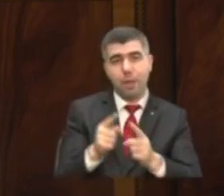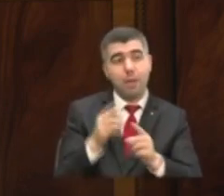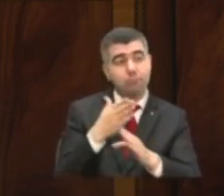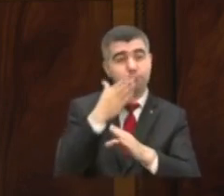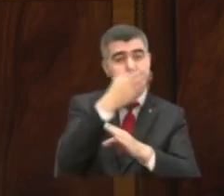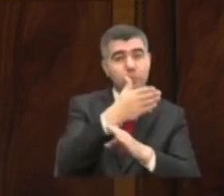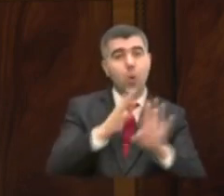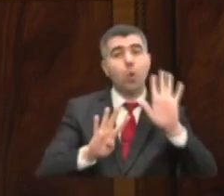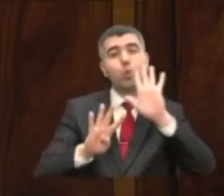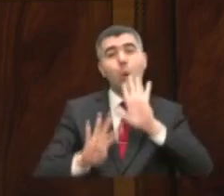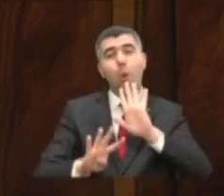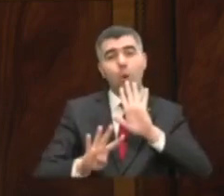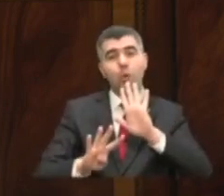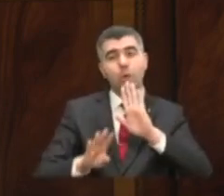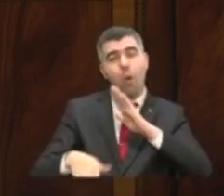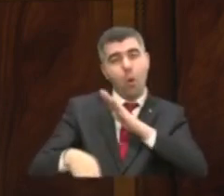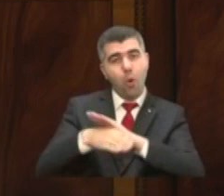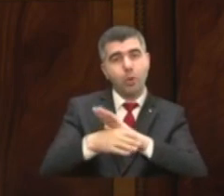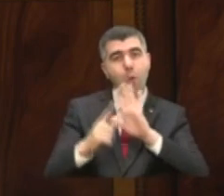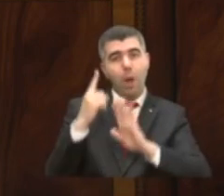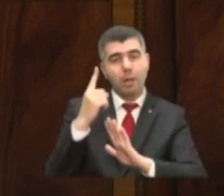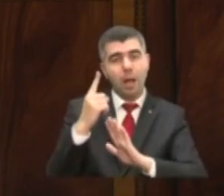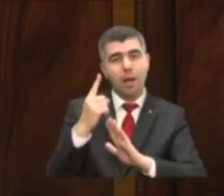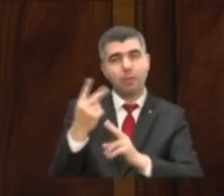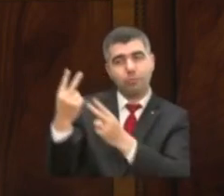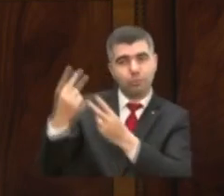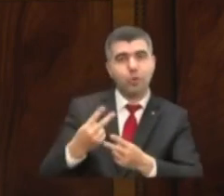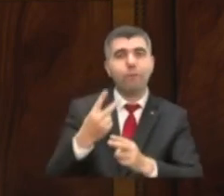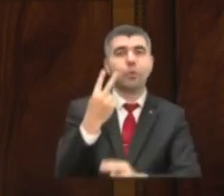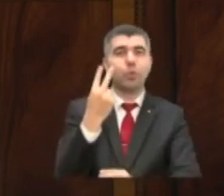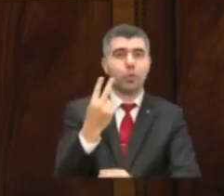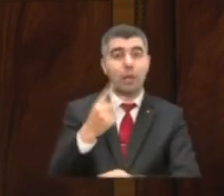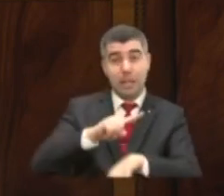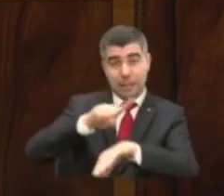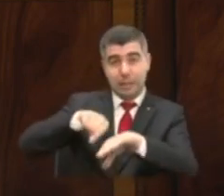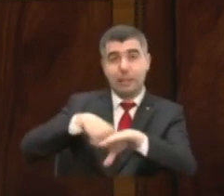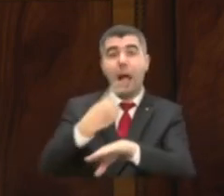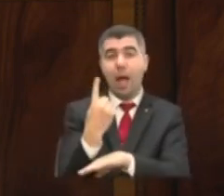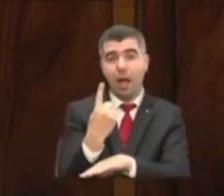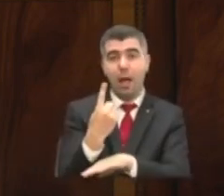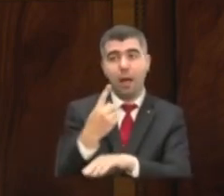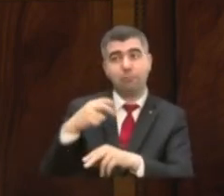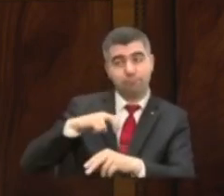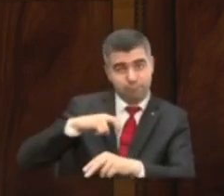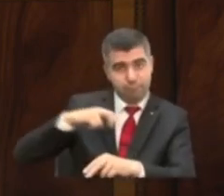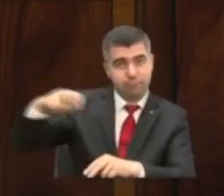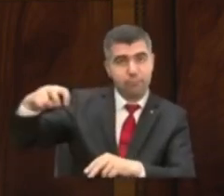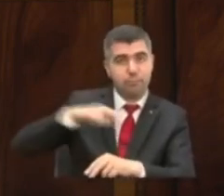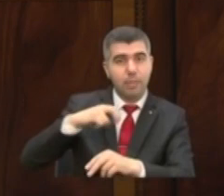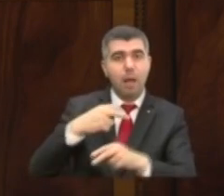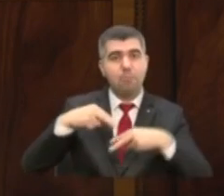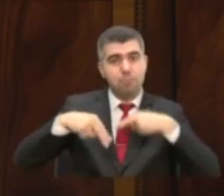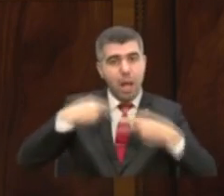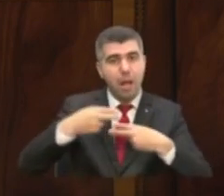التسعود ويخرجوا مع الوحدة ويرجعوا مع الجوج، والساعة كافيهم باش يمشيو ويجيو ويتغداو؟ هذا